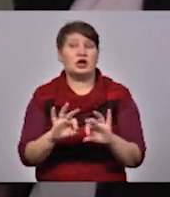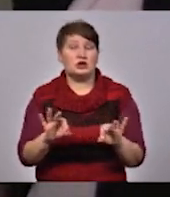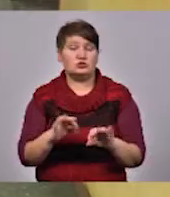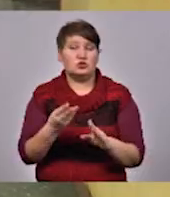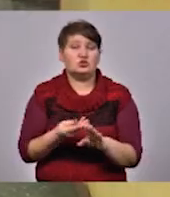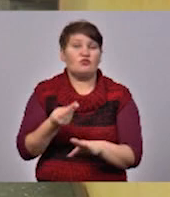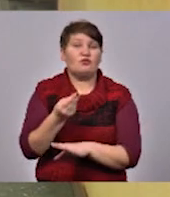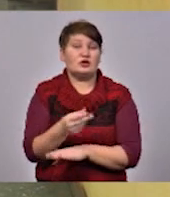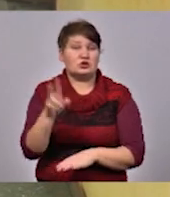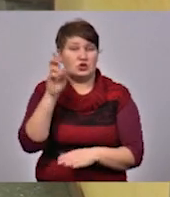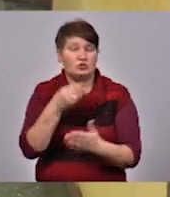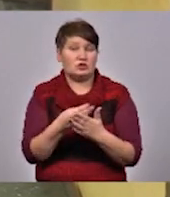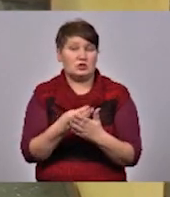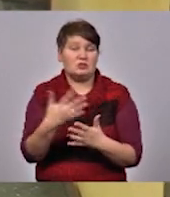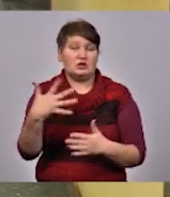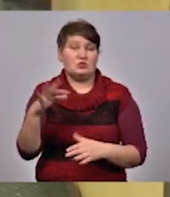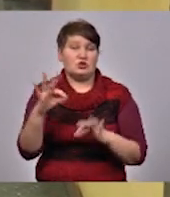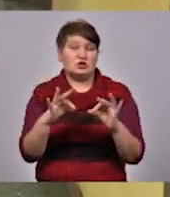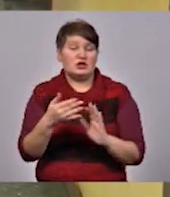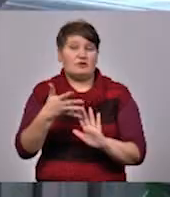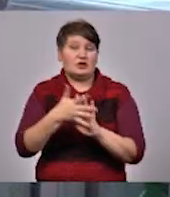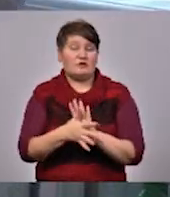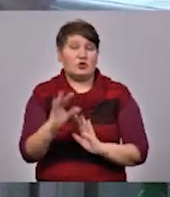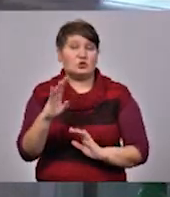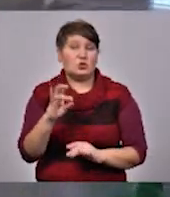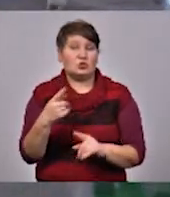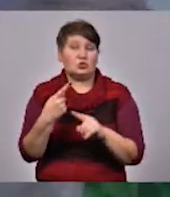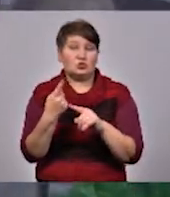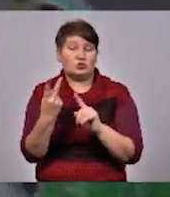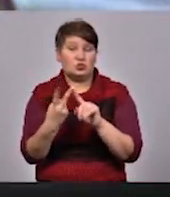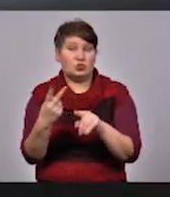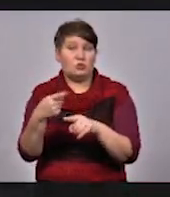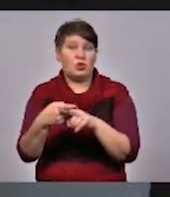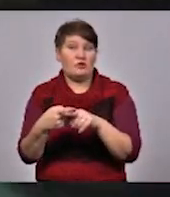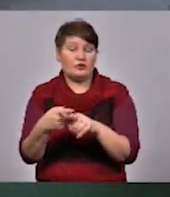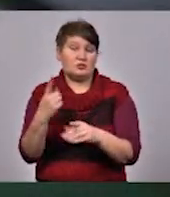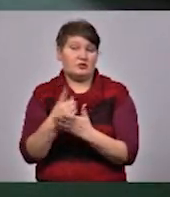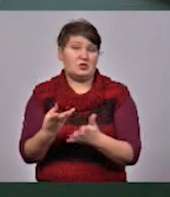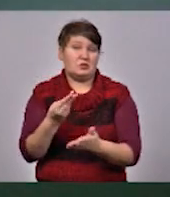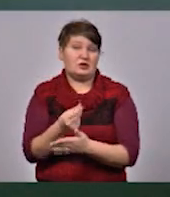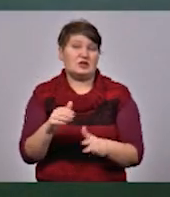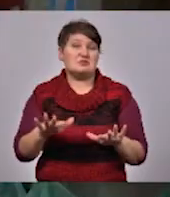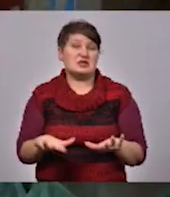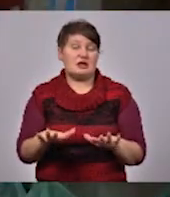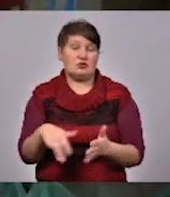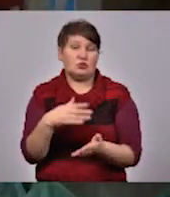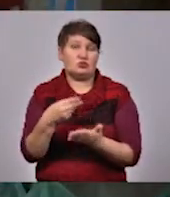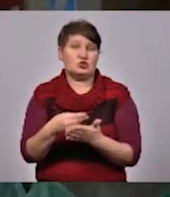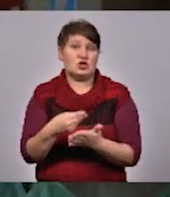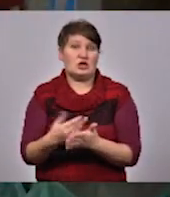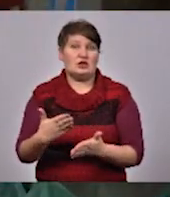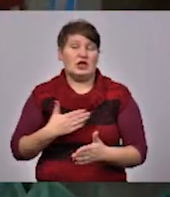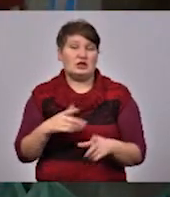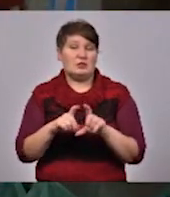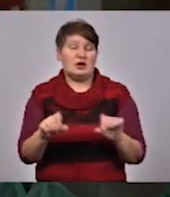держбюджету покриває 50% витрат на інсулін. Другу половину мають оплачувати з місцевих бюджетів. Наш департамент